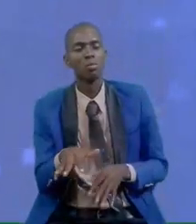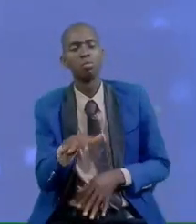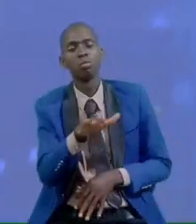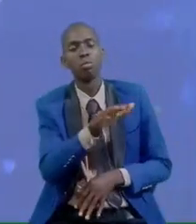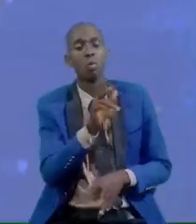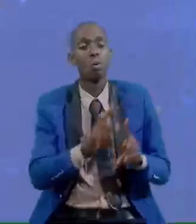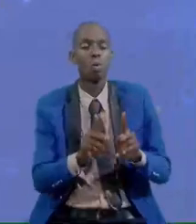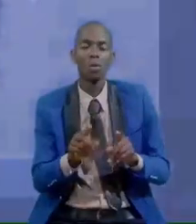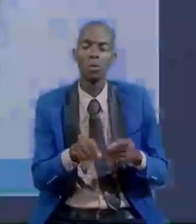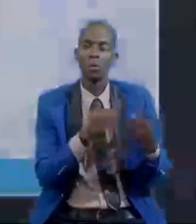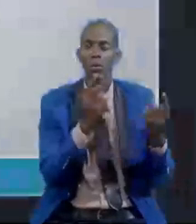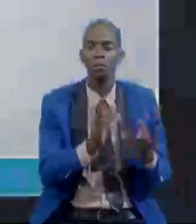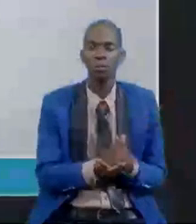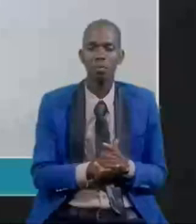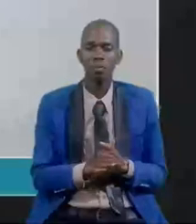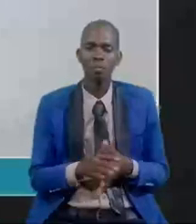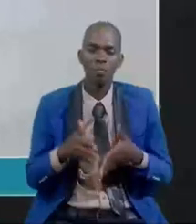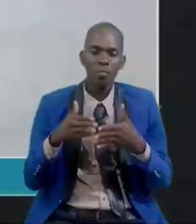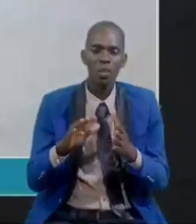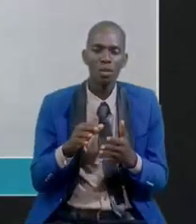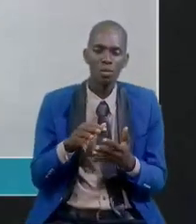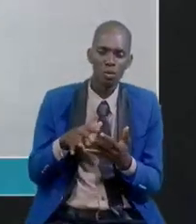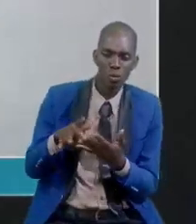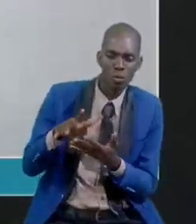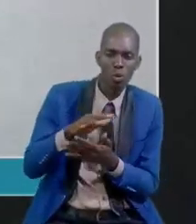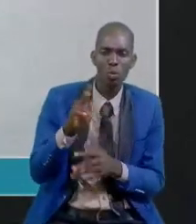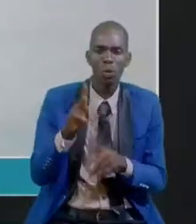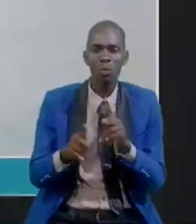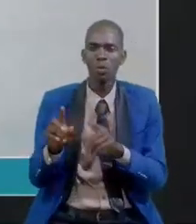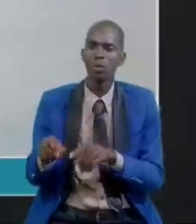dire aux geôliers, relâche ces hommes. Relâche ces hommes.